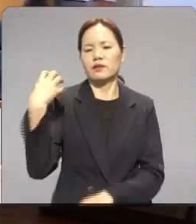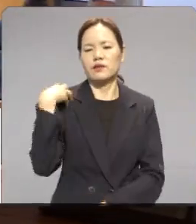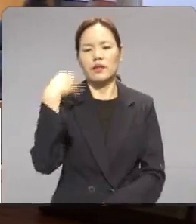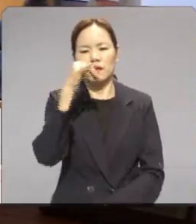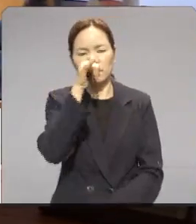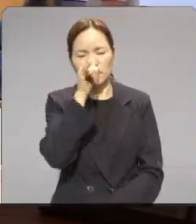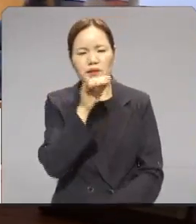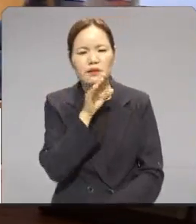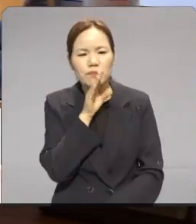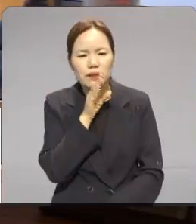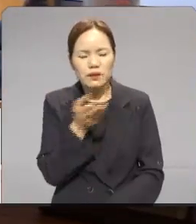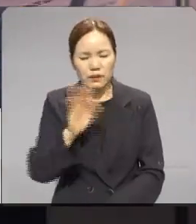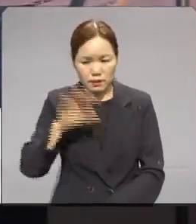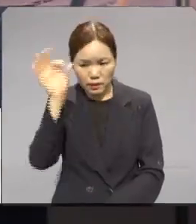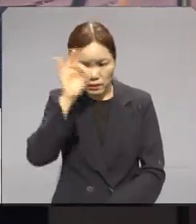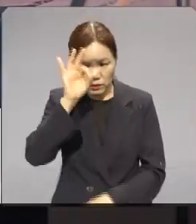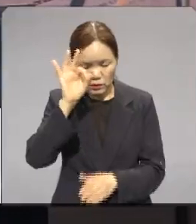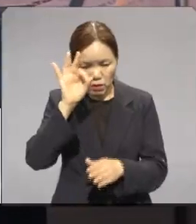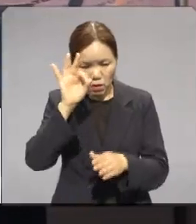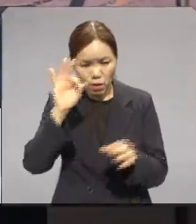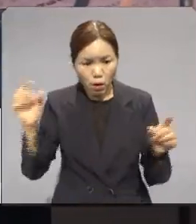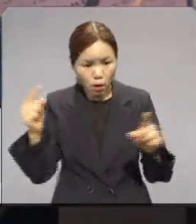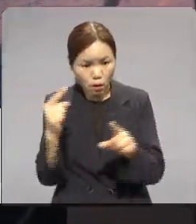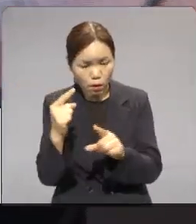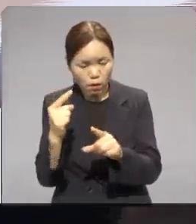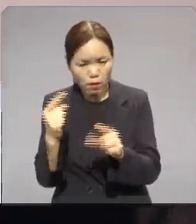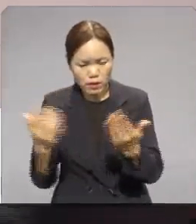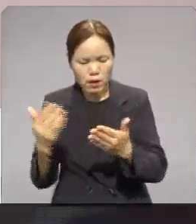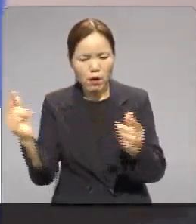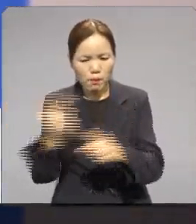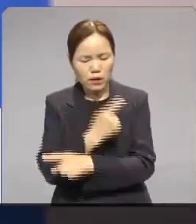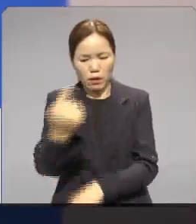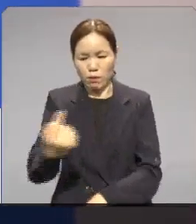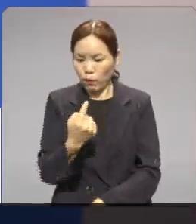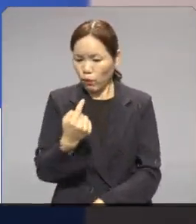의무는 있었지만 수색 작전 변경에 대한 보고를 받거나